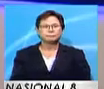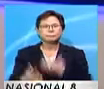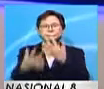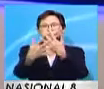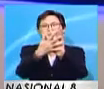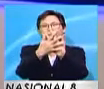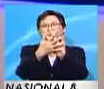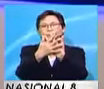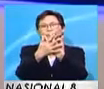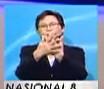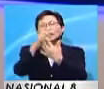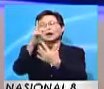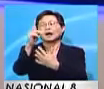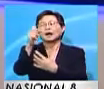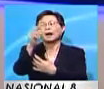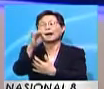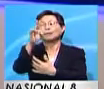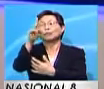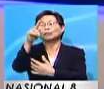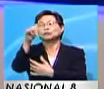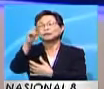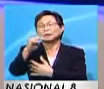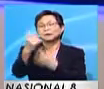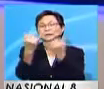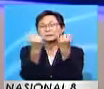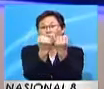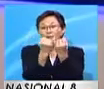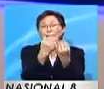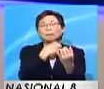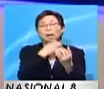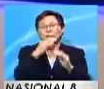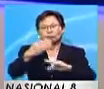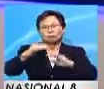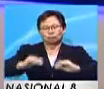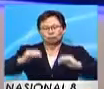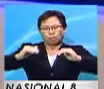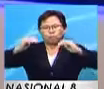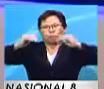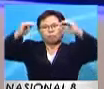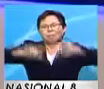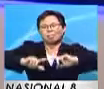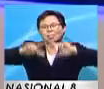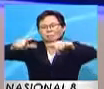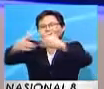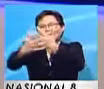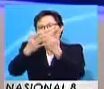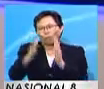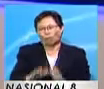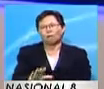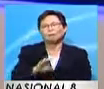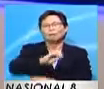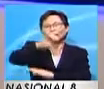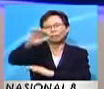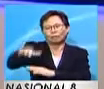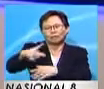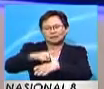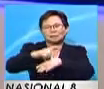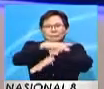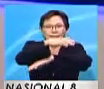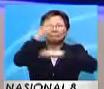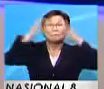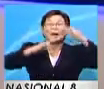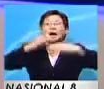penjara kamunting di taiping Perak sedang dinaik taraf khusus bagi menempatkan banduan militan daes yang ditahan di negara ini